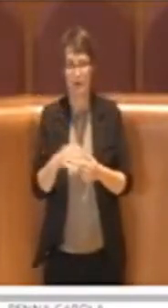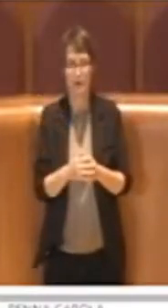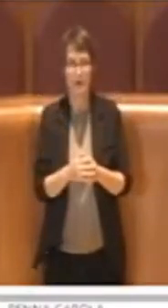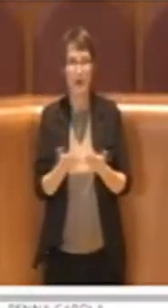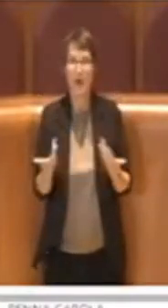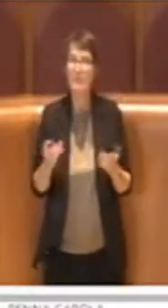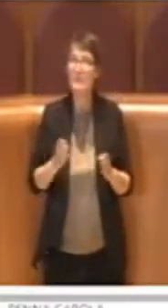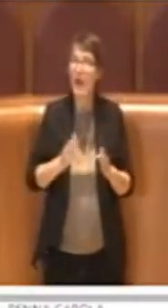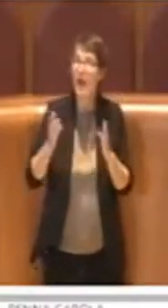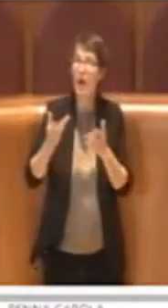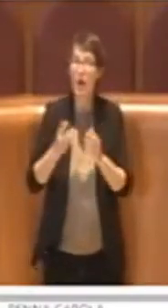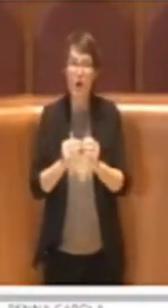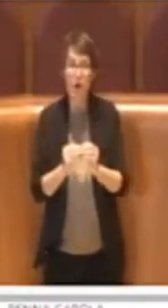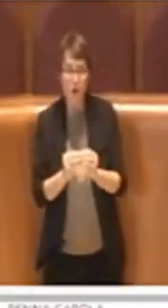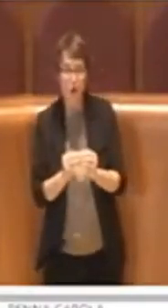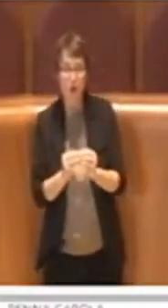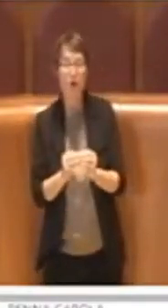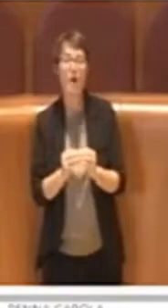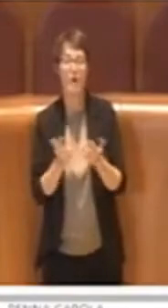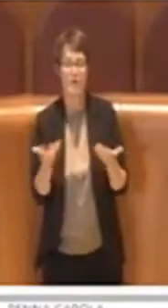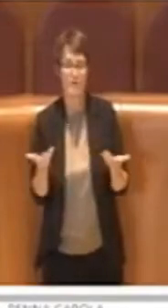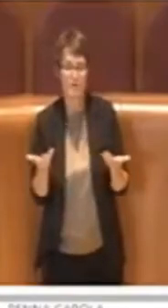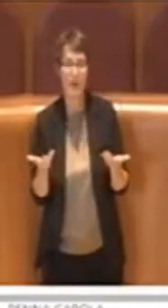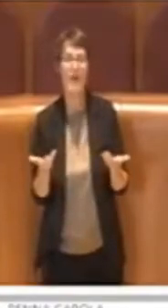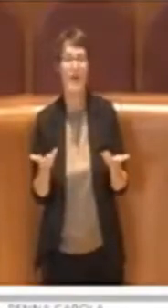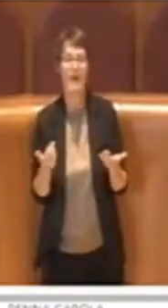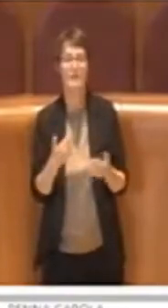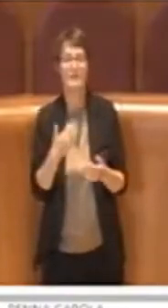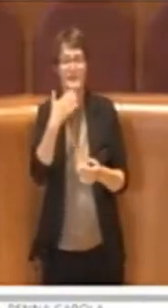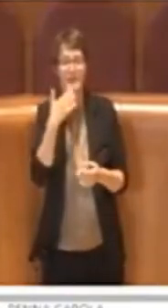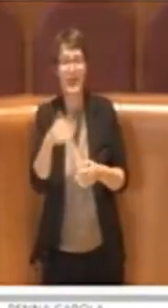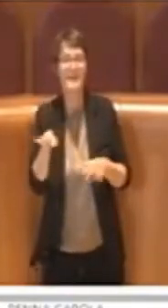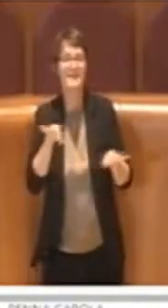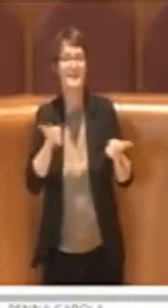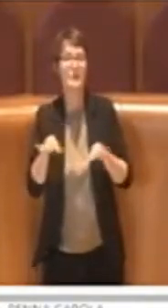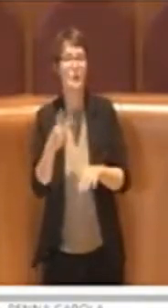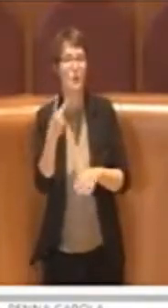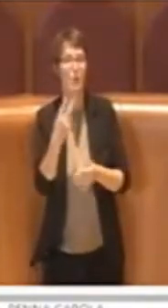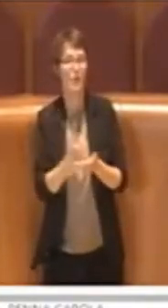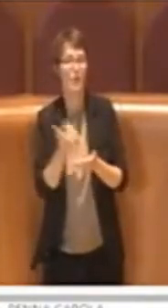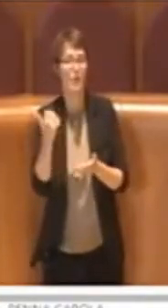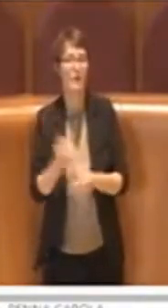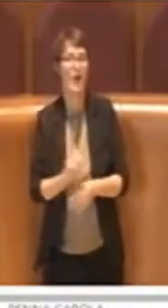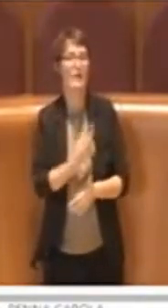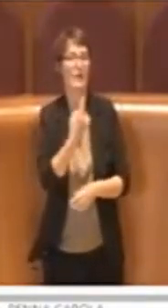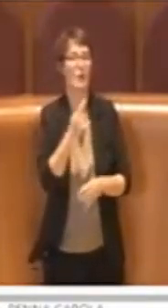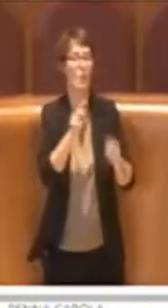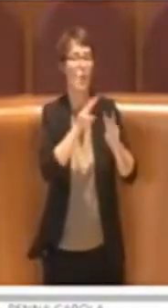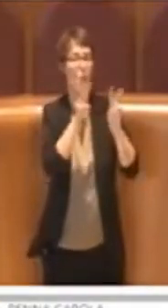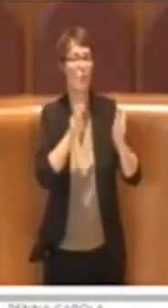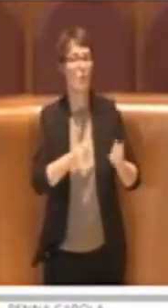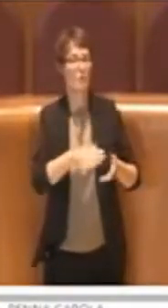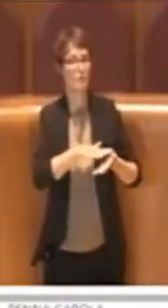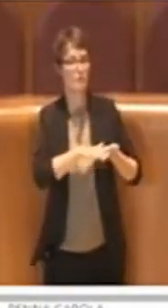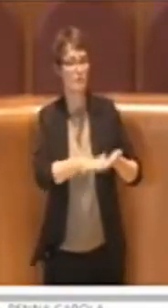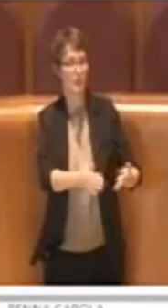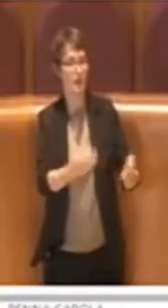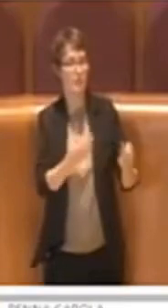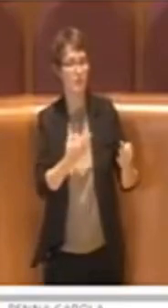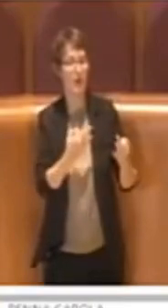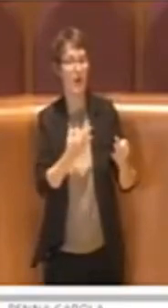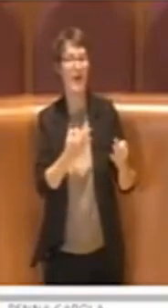ambito edilizia? Si fa ricorrendo a 2 strategie importanti, che sono la strategia dell'efficienza energetica e dell'impiego di fonti